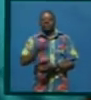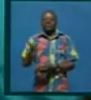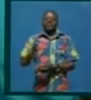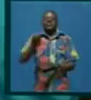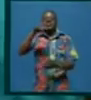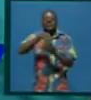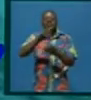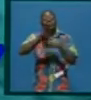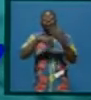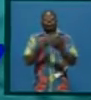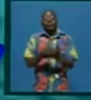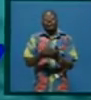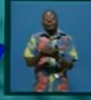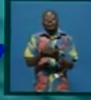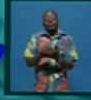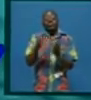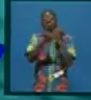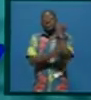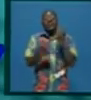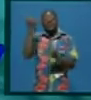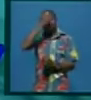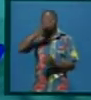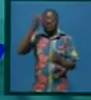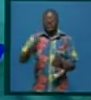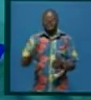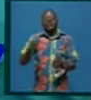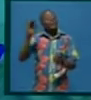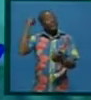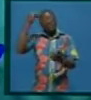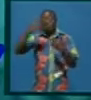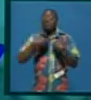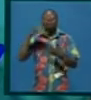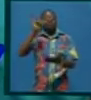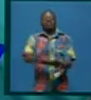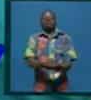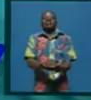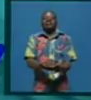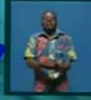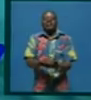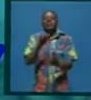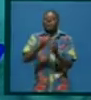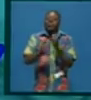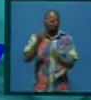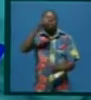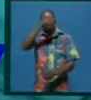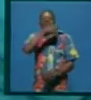pays, dans tous les pays africains, ce phénomène existe malheureusement. Le problème d'intérêt